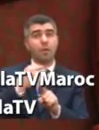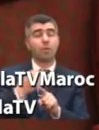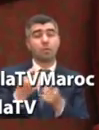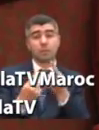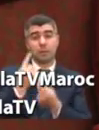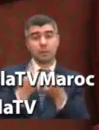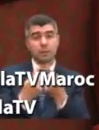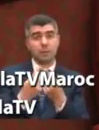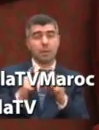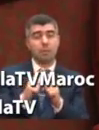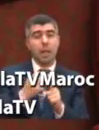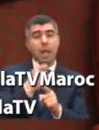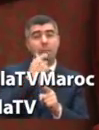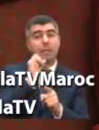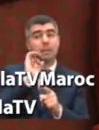الدور ديال الحكم،